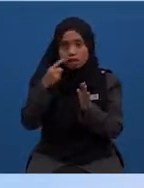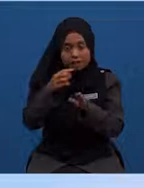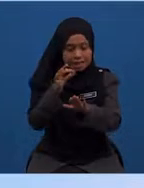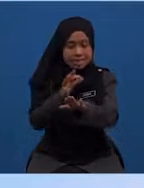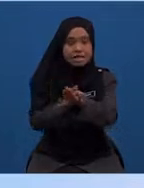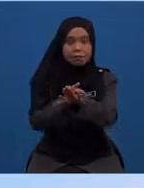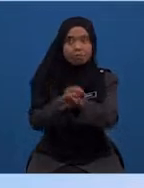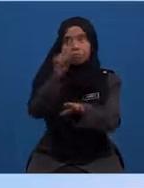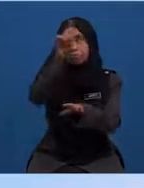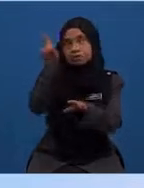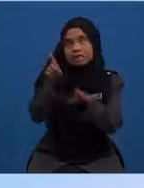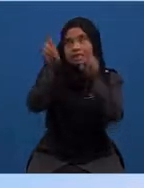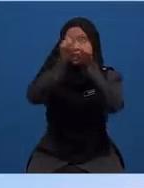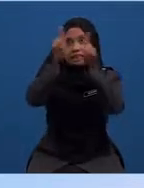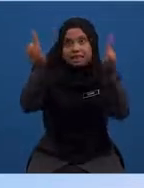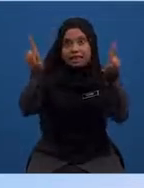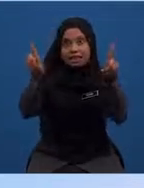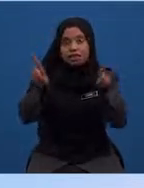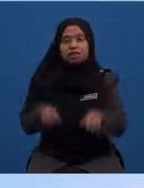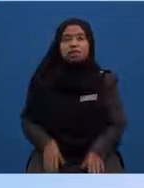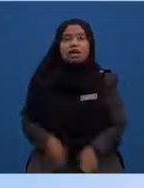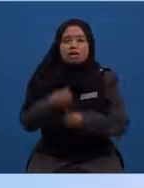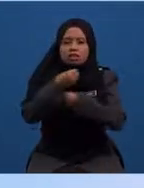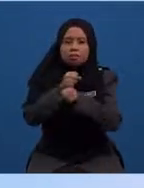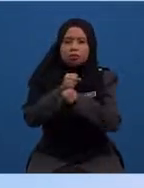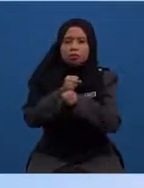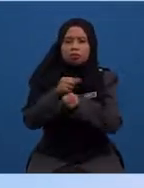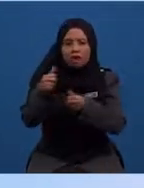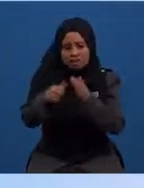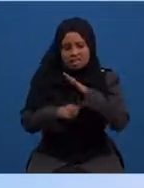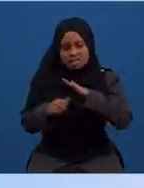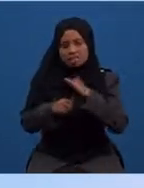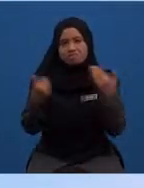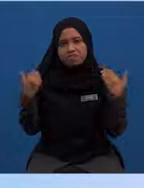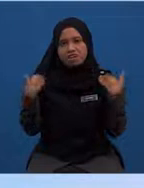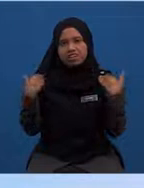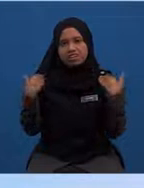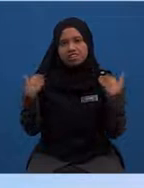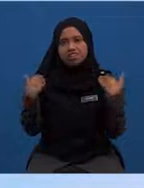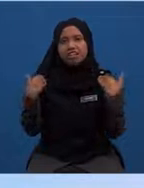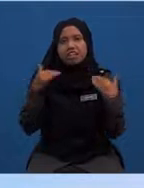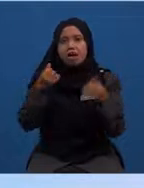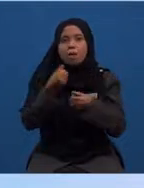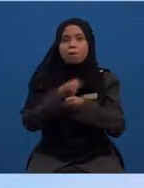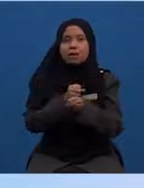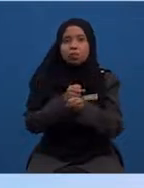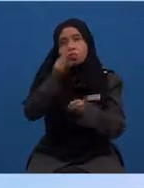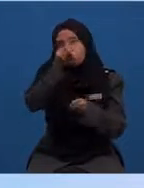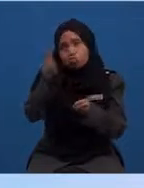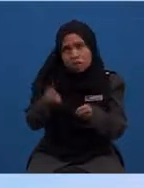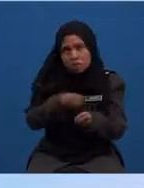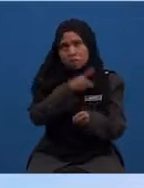Terdapat pelbagai bentuk asas muka jam sebenarnya. Ada antaranya ialah berbentuk